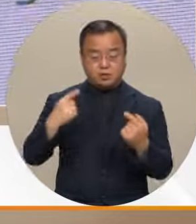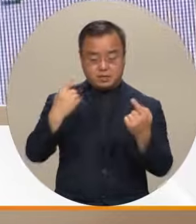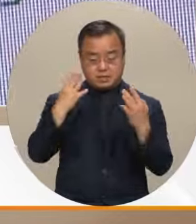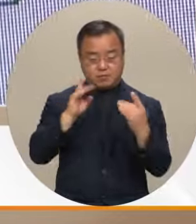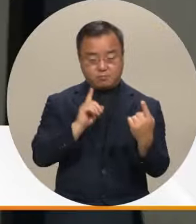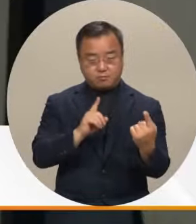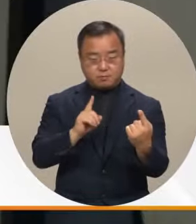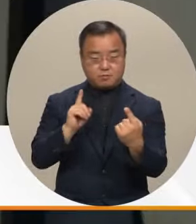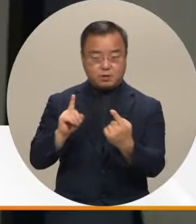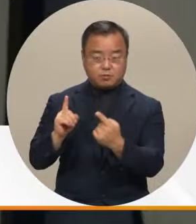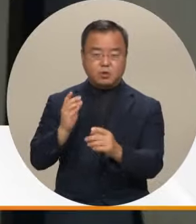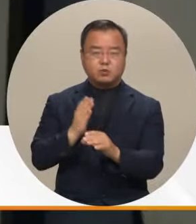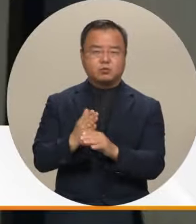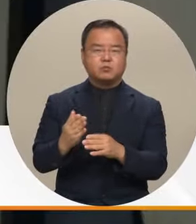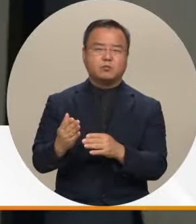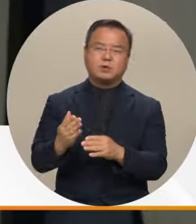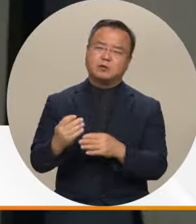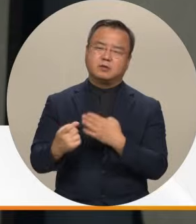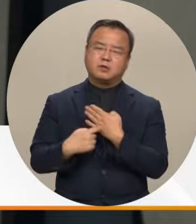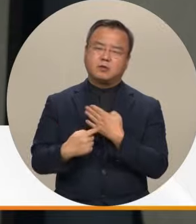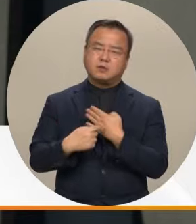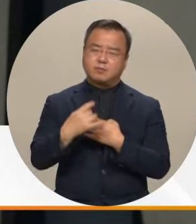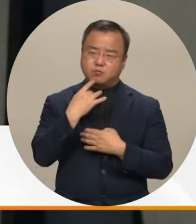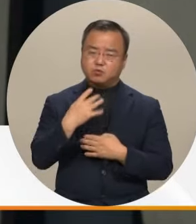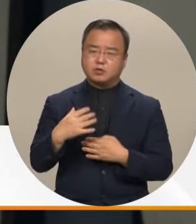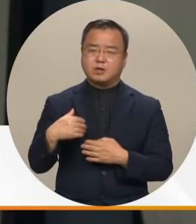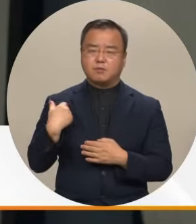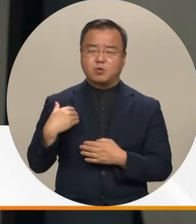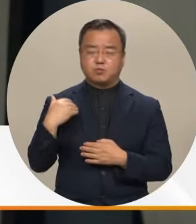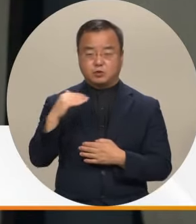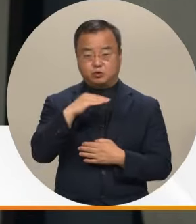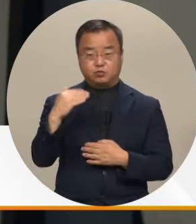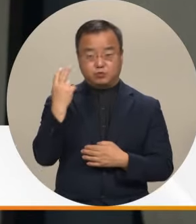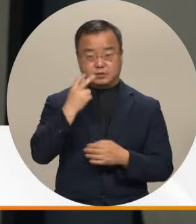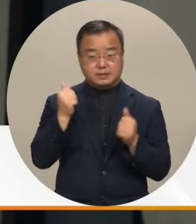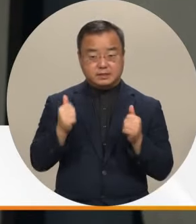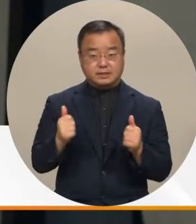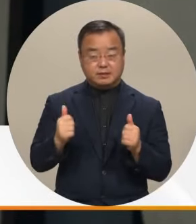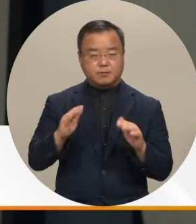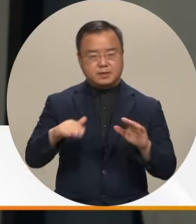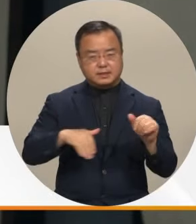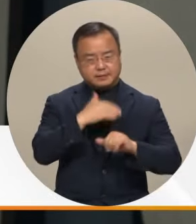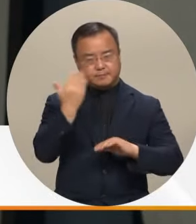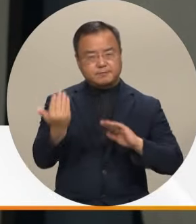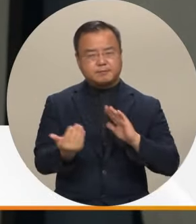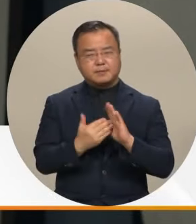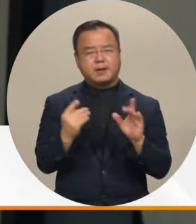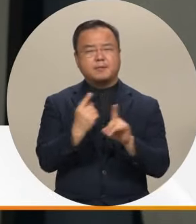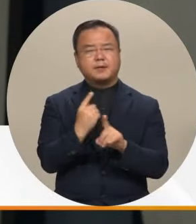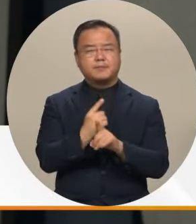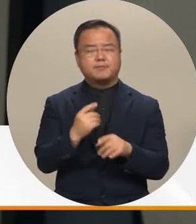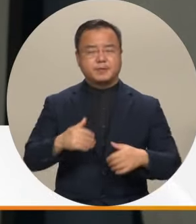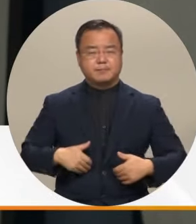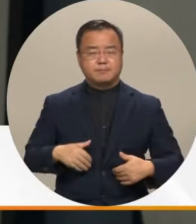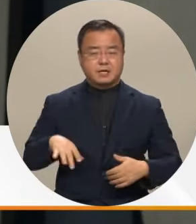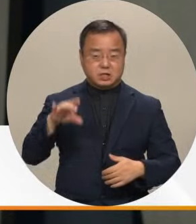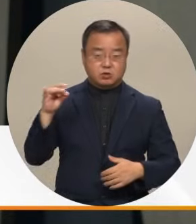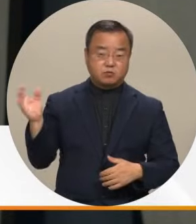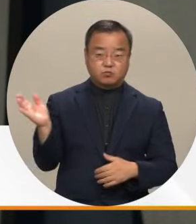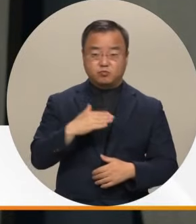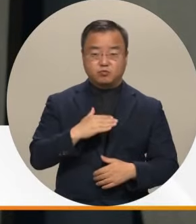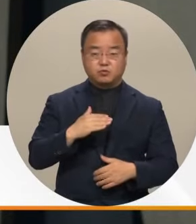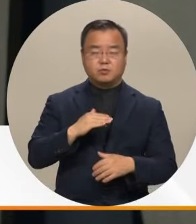보니까 약간 형식적일 수 있어서 지금 이제 그 수준 진단을 어 현실화하자 하는 이야기도 있고 아예 처음부터